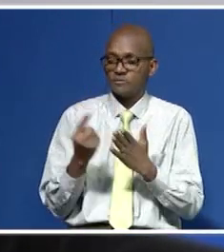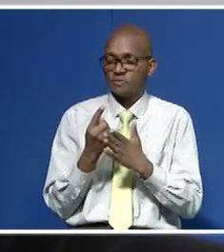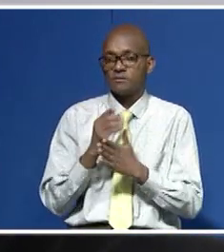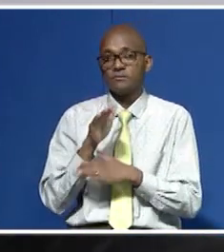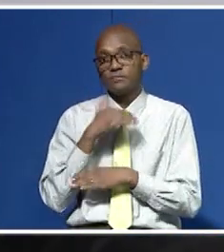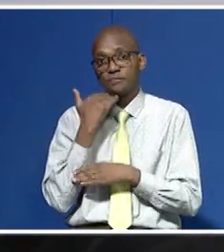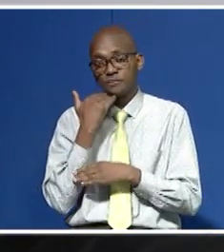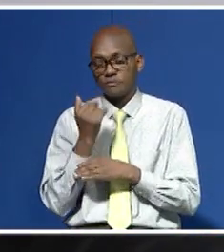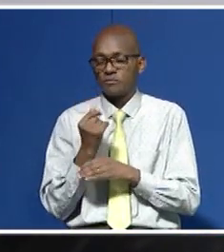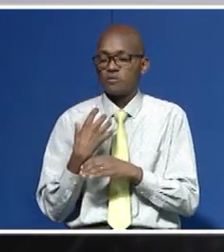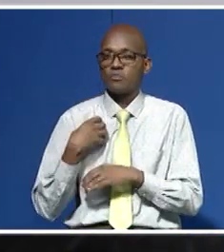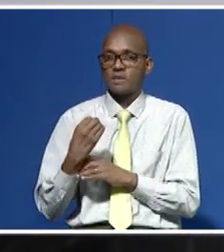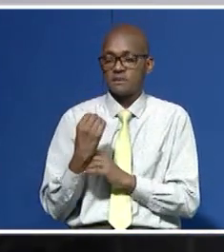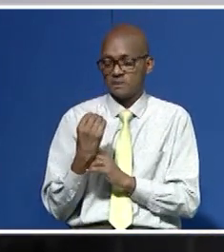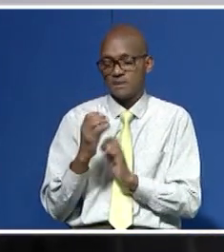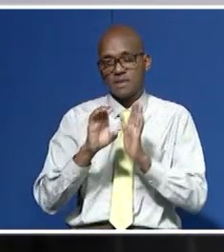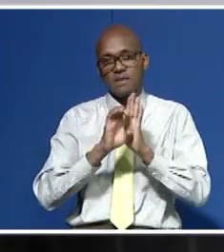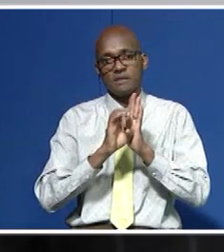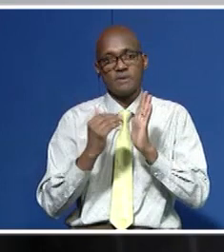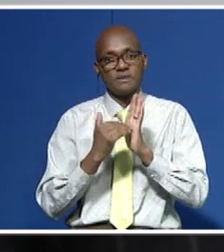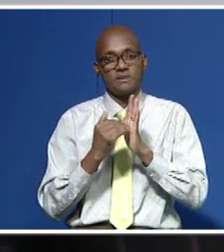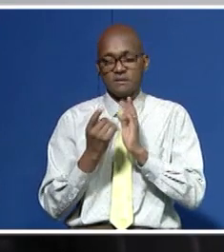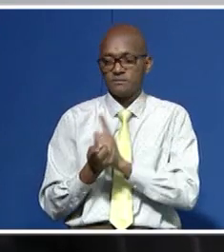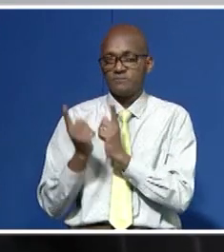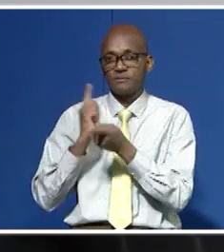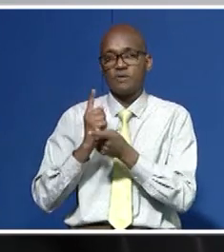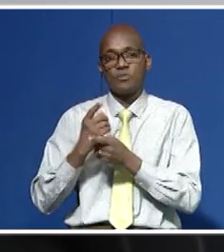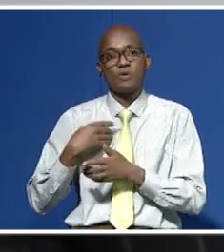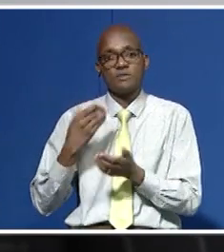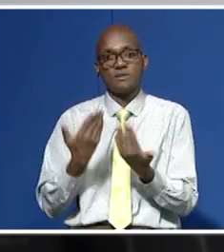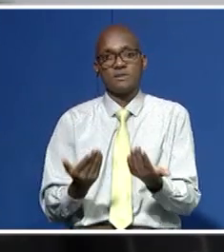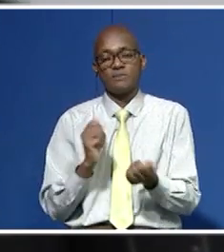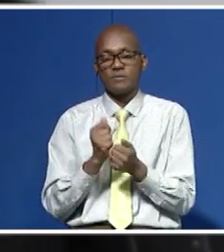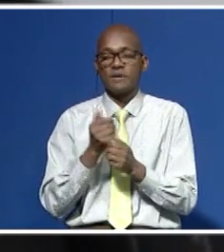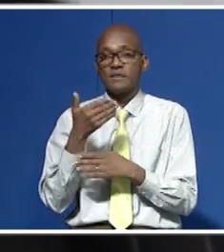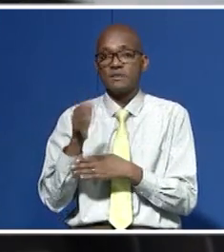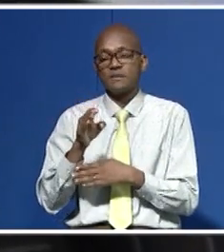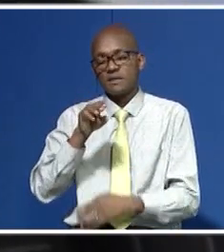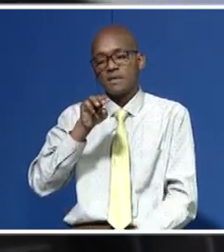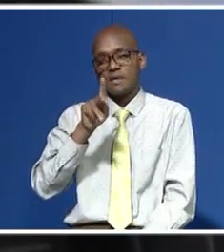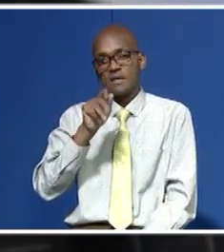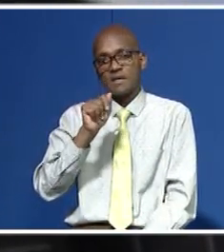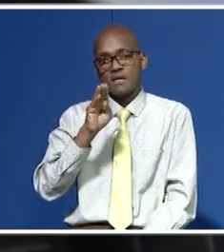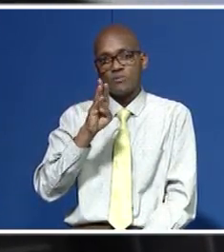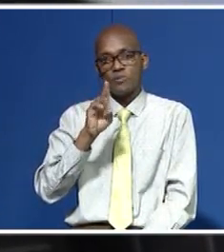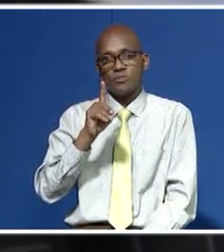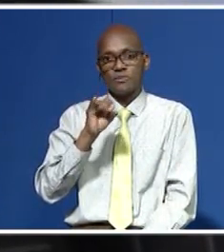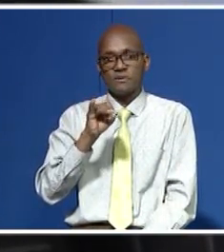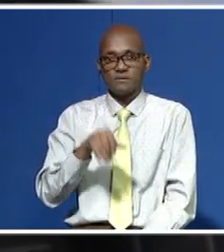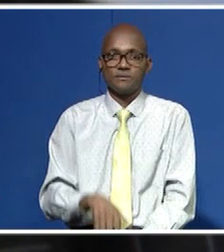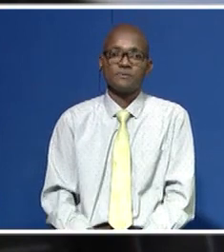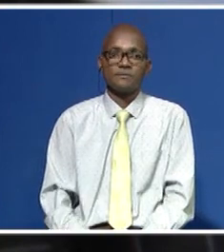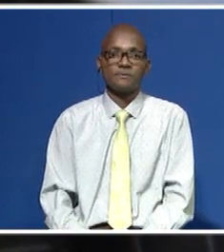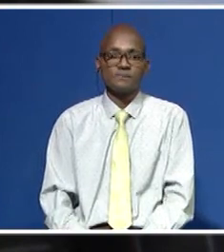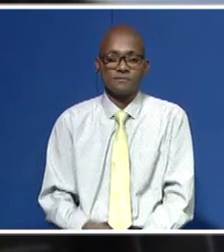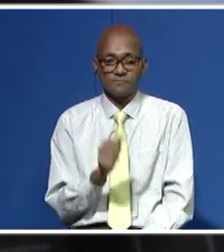na sheria, ambako alibadilishana na waziri wa sasa wa mambo ya nje Profesa Palamagamba Kabudi. Mzee Mahiga amefanya kazi